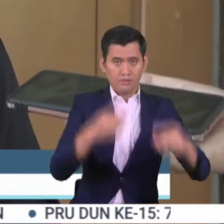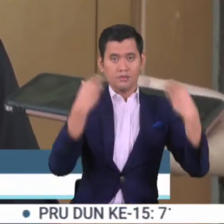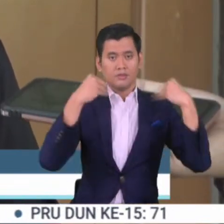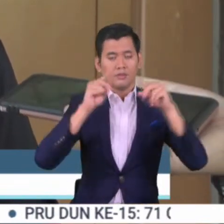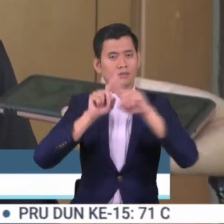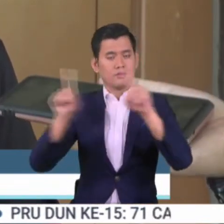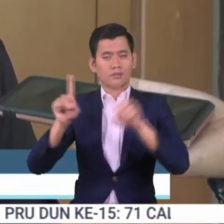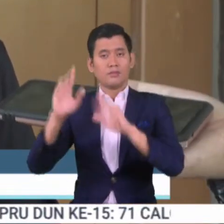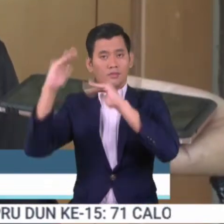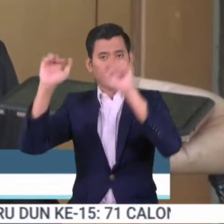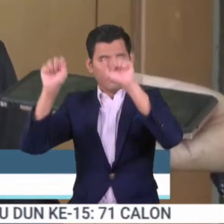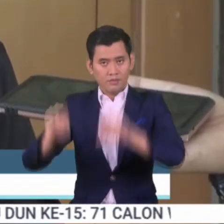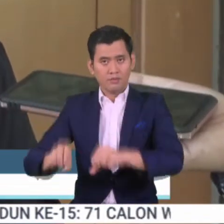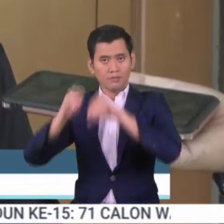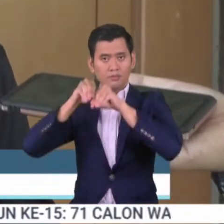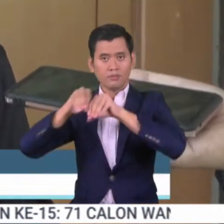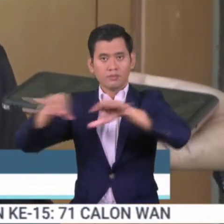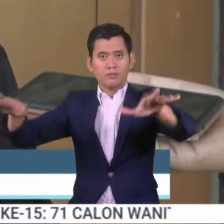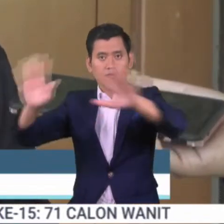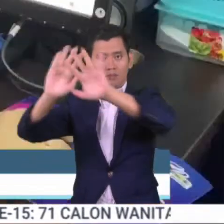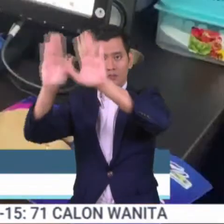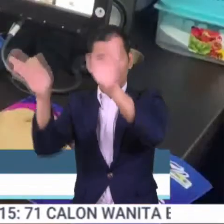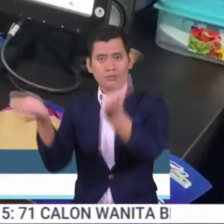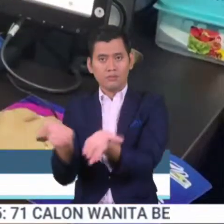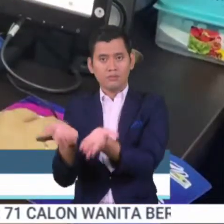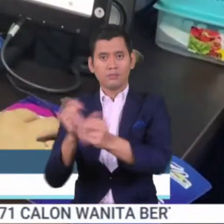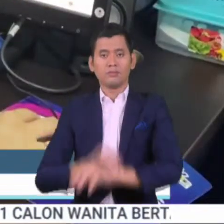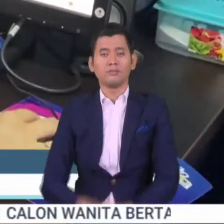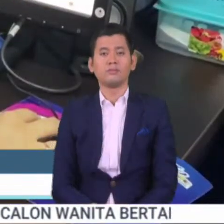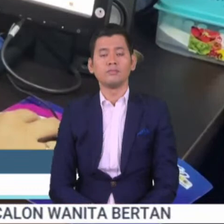harap boleh dikembangkan di luar Malaysia juga.